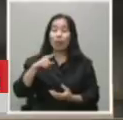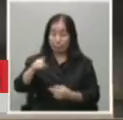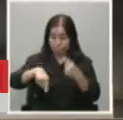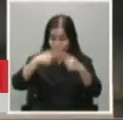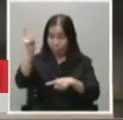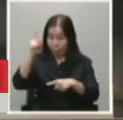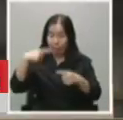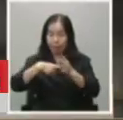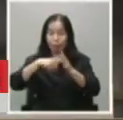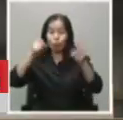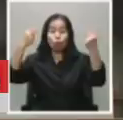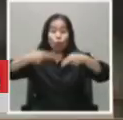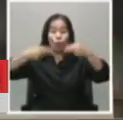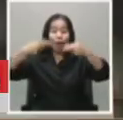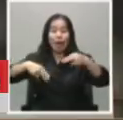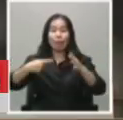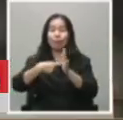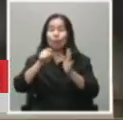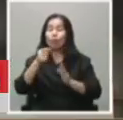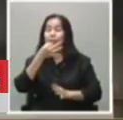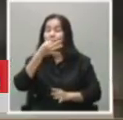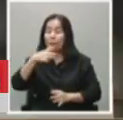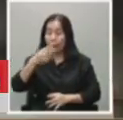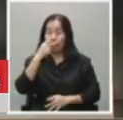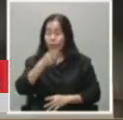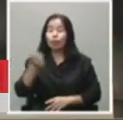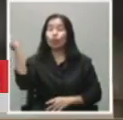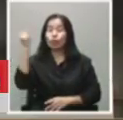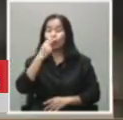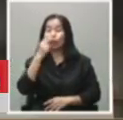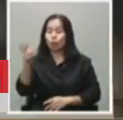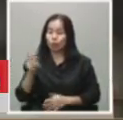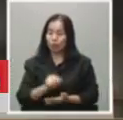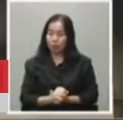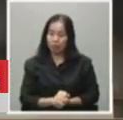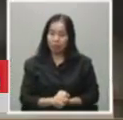สมุทรสาครไหมฮะบ้านเจรังสีมาเนี่ยโอ้ยขออภัยที่เอ่ยนามฮะเ